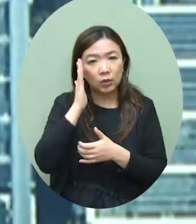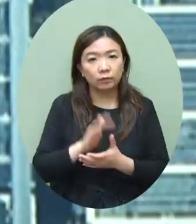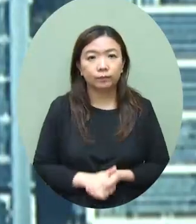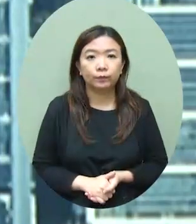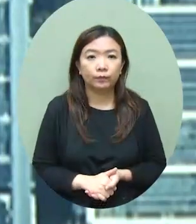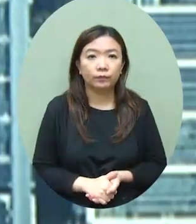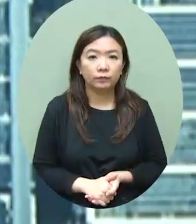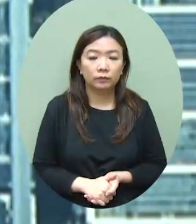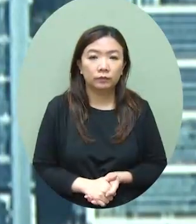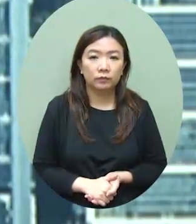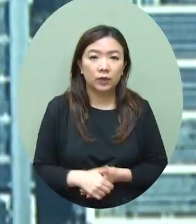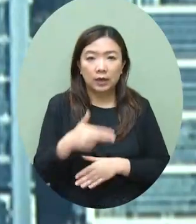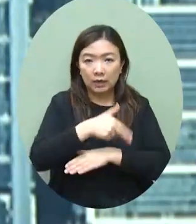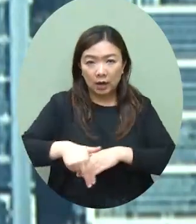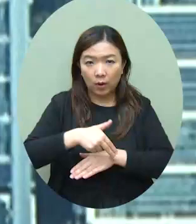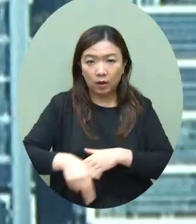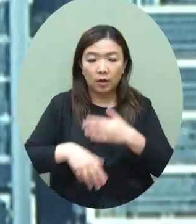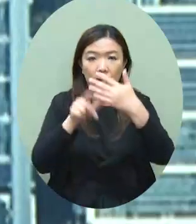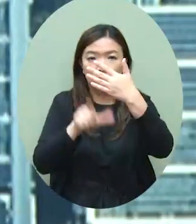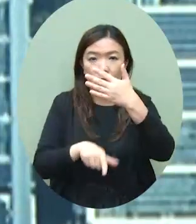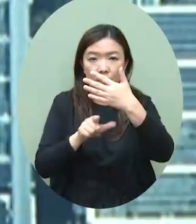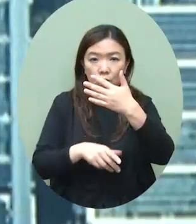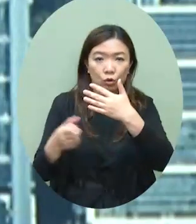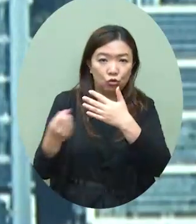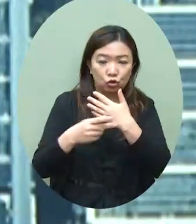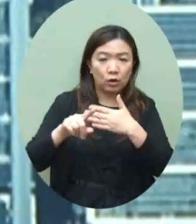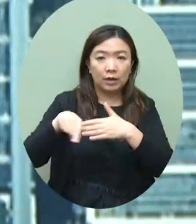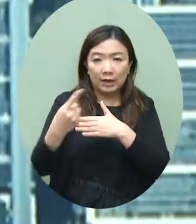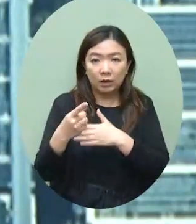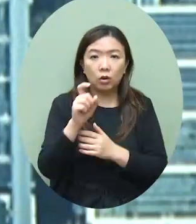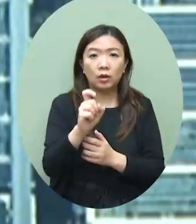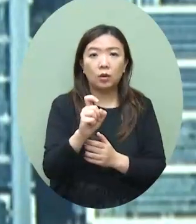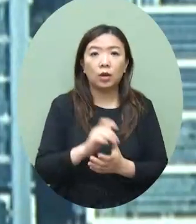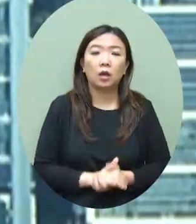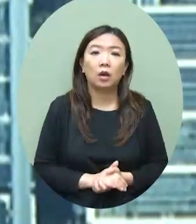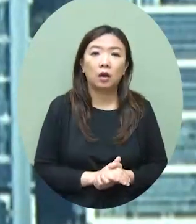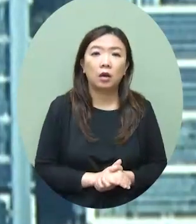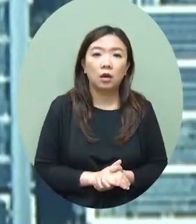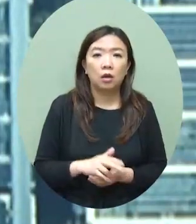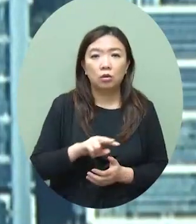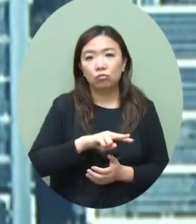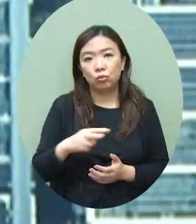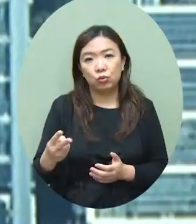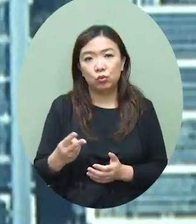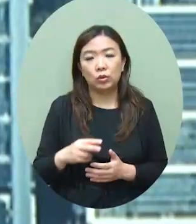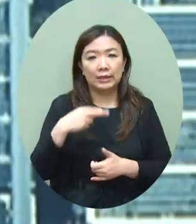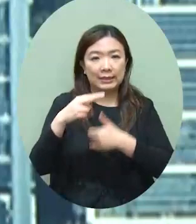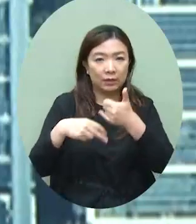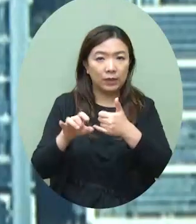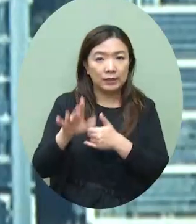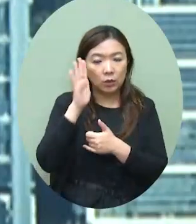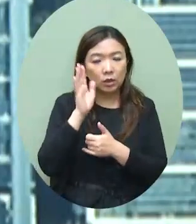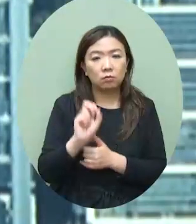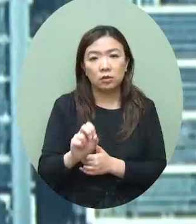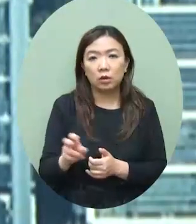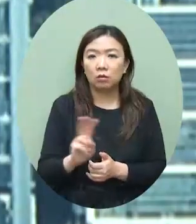咁我哋係打算喺5月咧，再將另外9間就轉埋係做呢個檢疫嘅酒店，